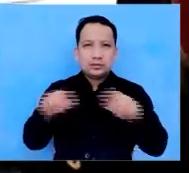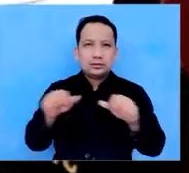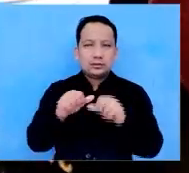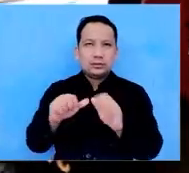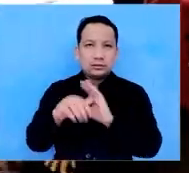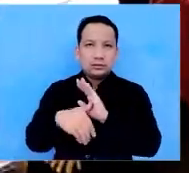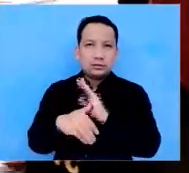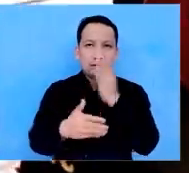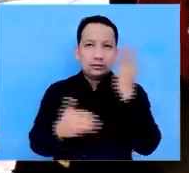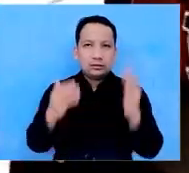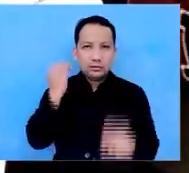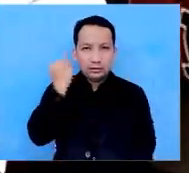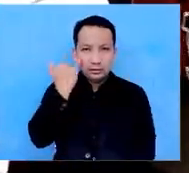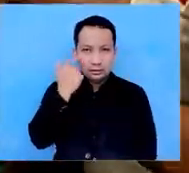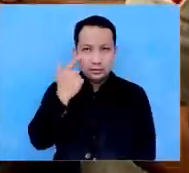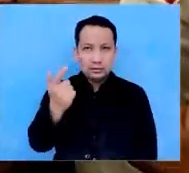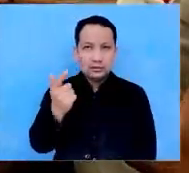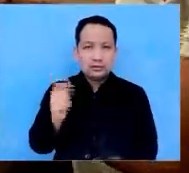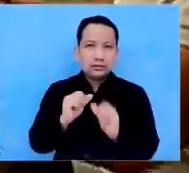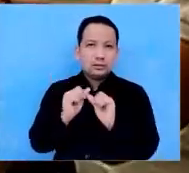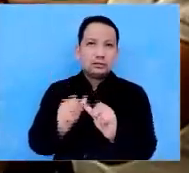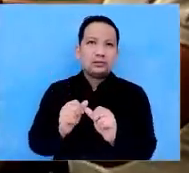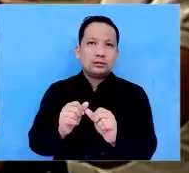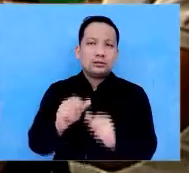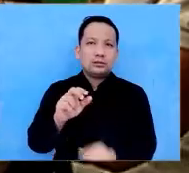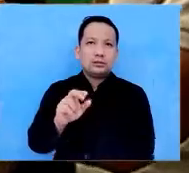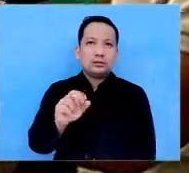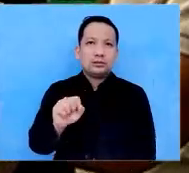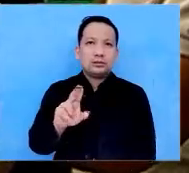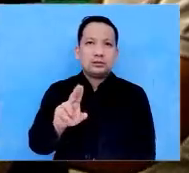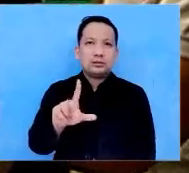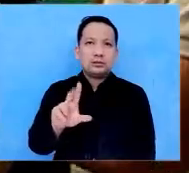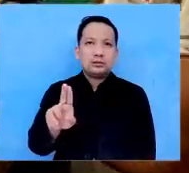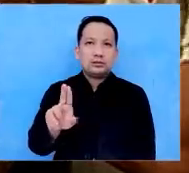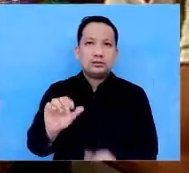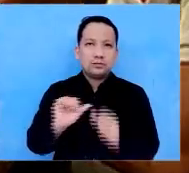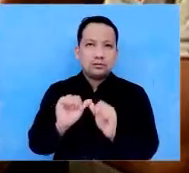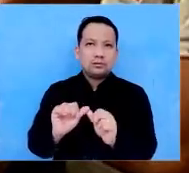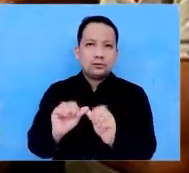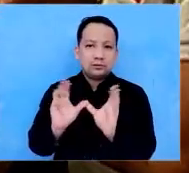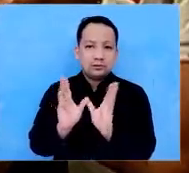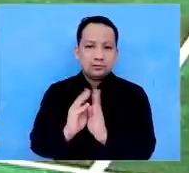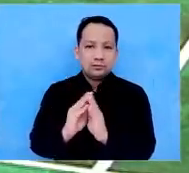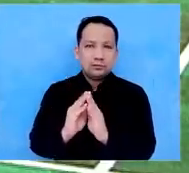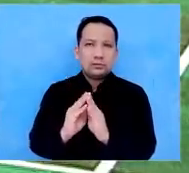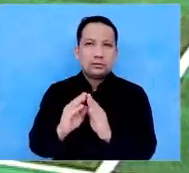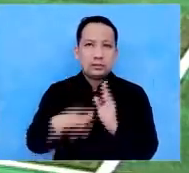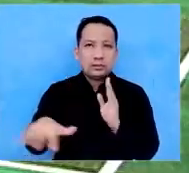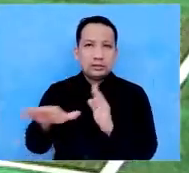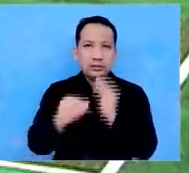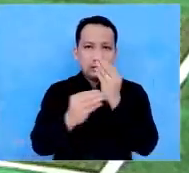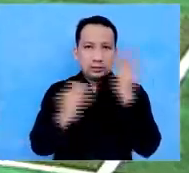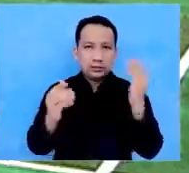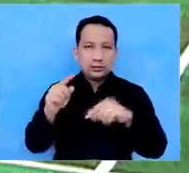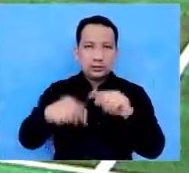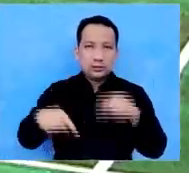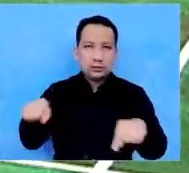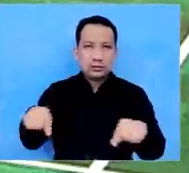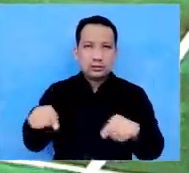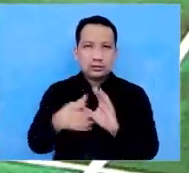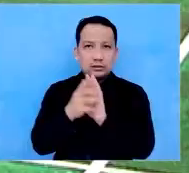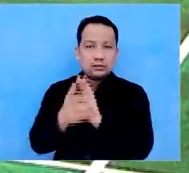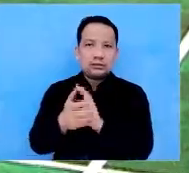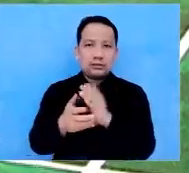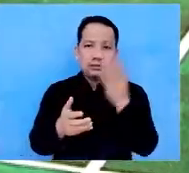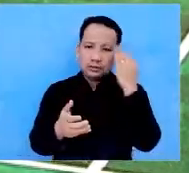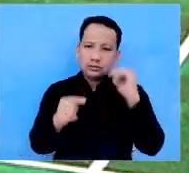Chairman George Garcia sa Patikol, Sulu. Pinangunahan ni Garcia ang pagpupulong ng mga election officer at iba pang commissioner para